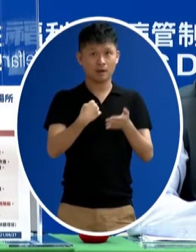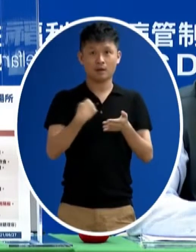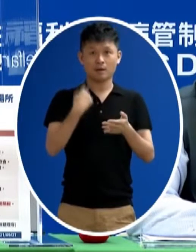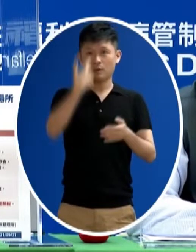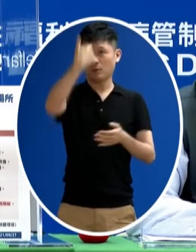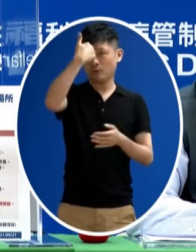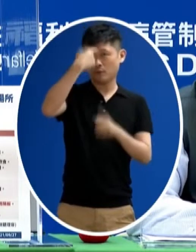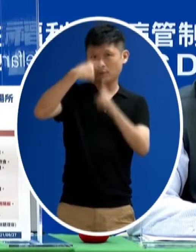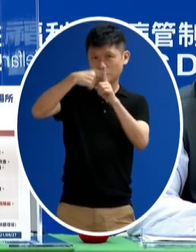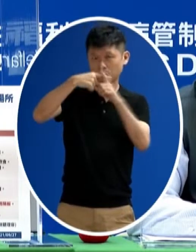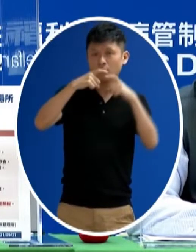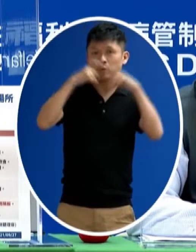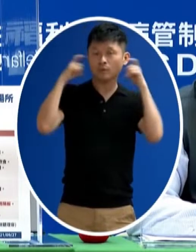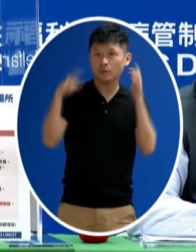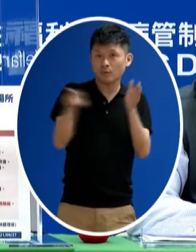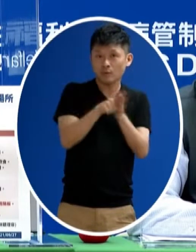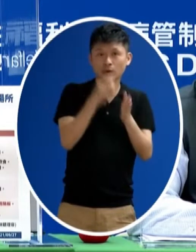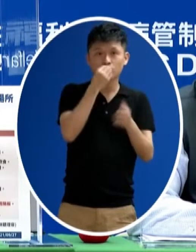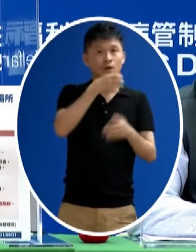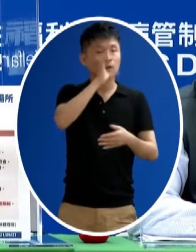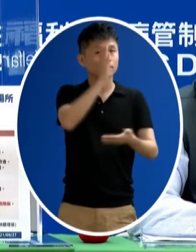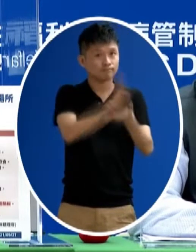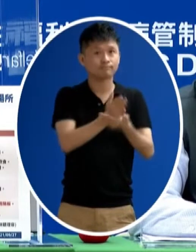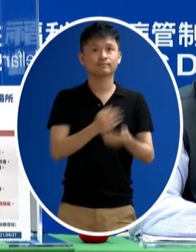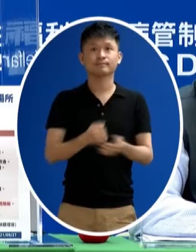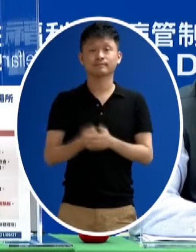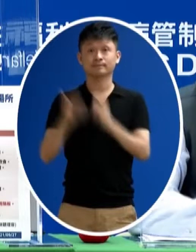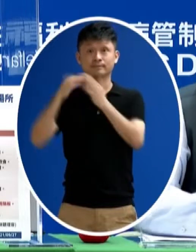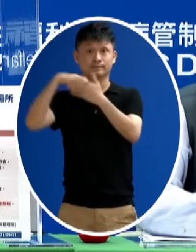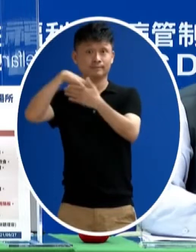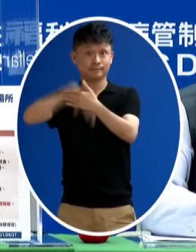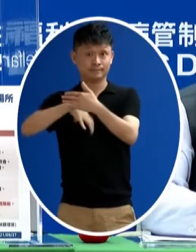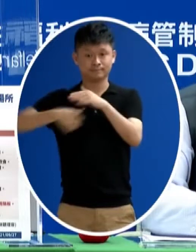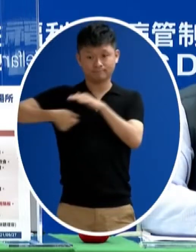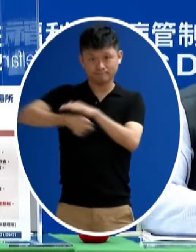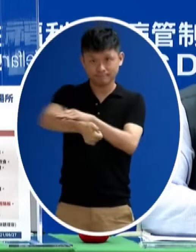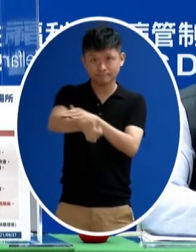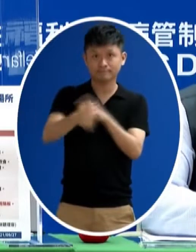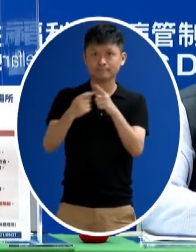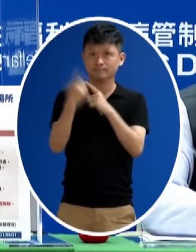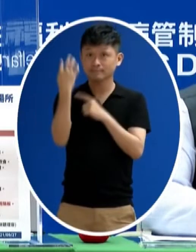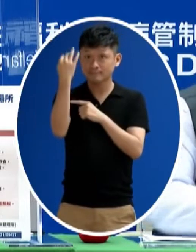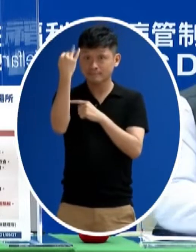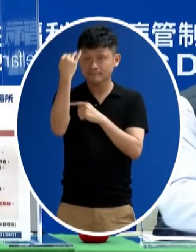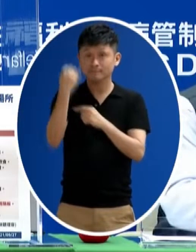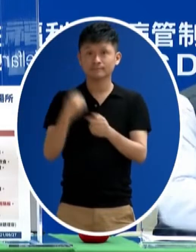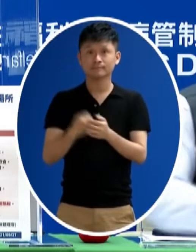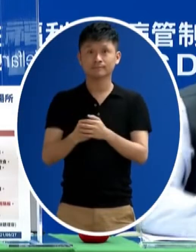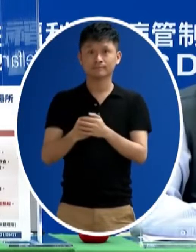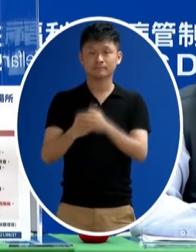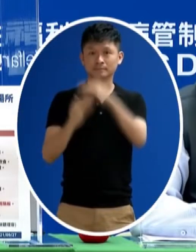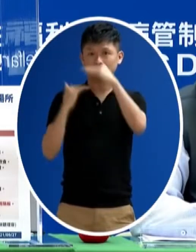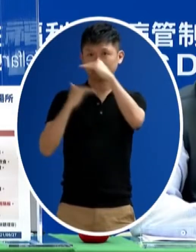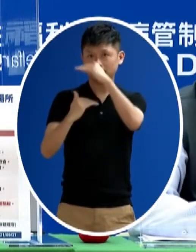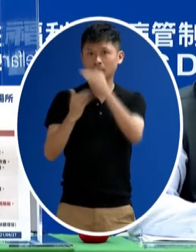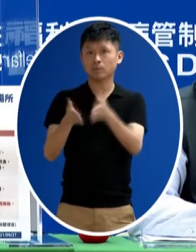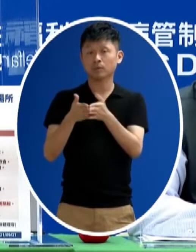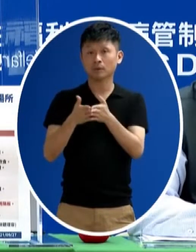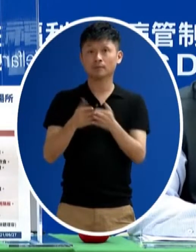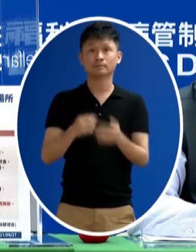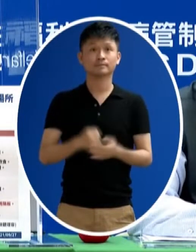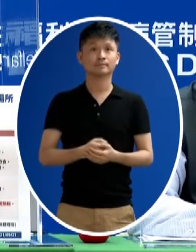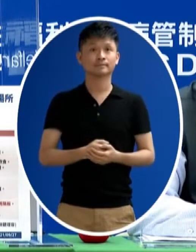口罩，那禁止饮食。那室内进场人数符合场所容留人数，换句话说每